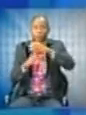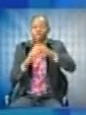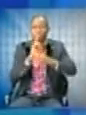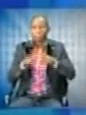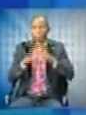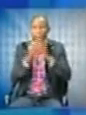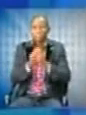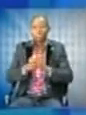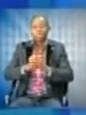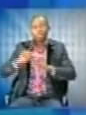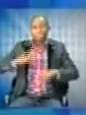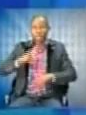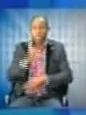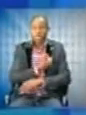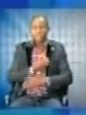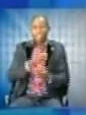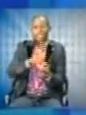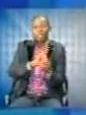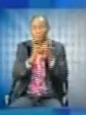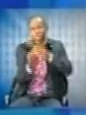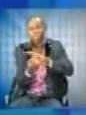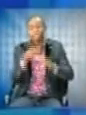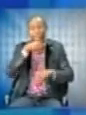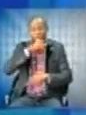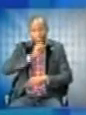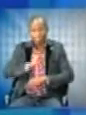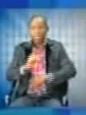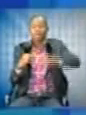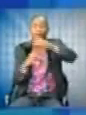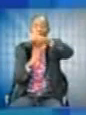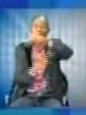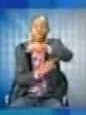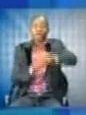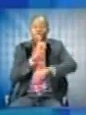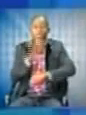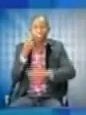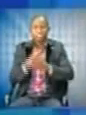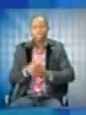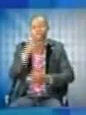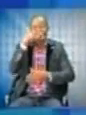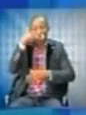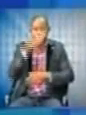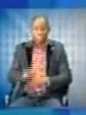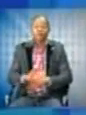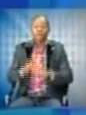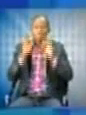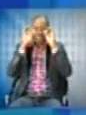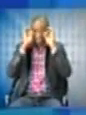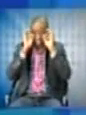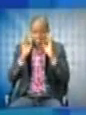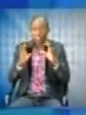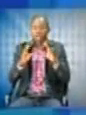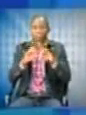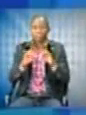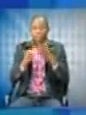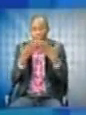dimensions de la route et remplace un ancien pont qui mettait la vie des habitants de Likasi en danger au quotidien. C'est un reportage de